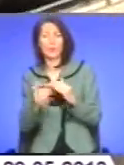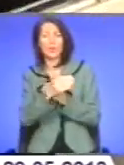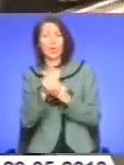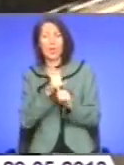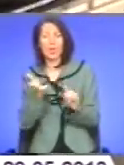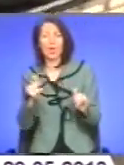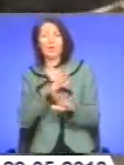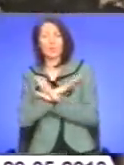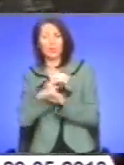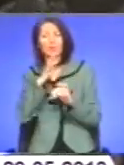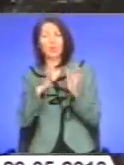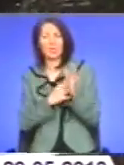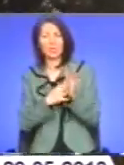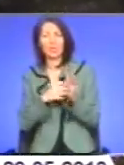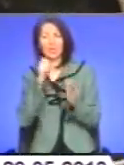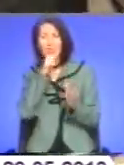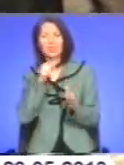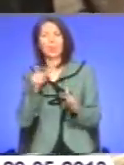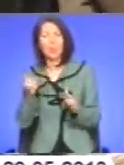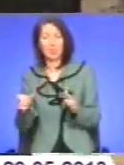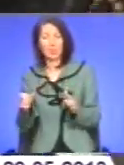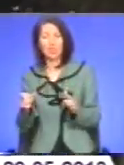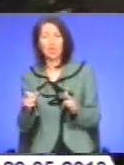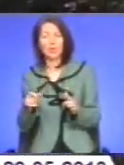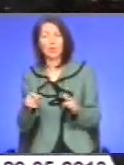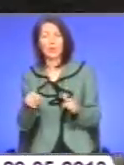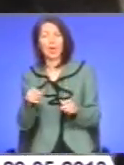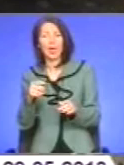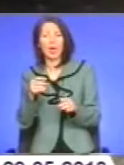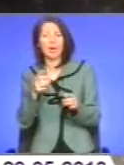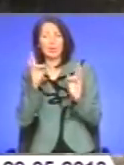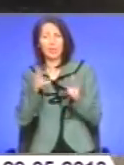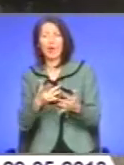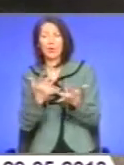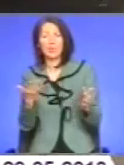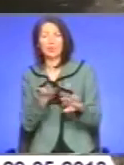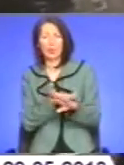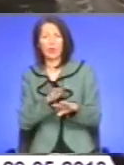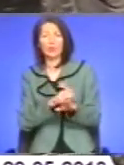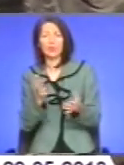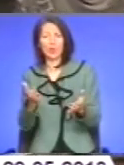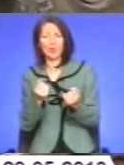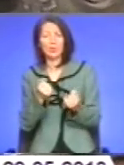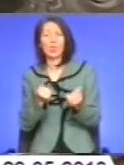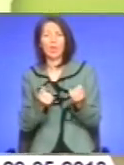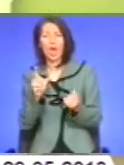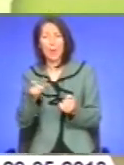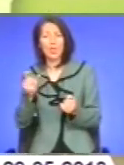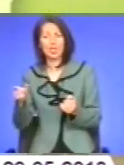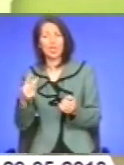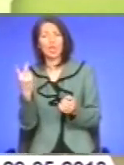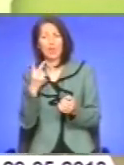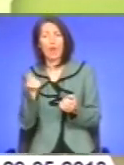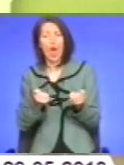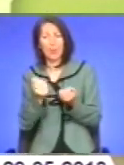пасажир «Жигулів». Травми різного ступеня важкості отримали водії обох автівок та пасажир «Шістки». Їх доправили до лікарні. Відомості